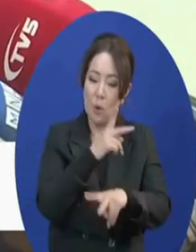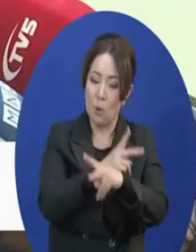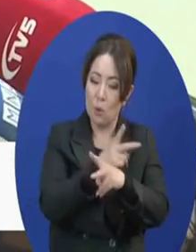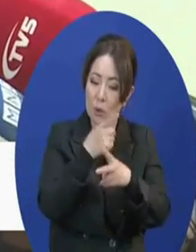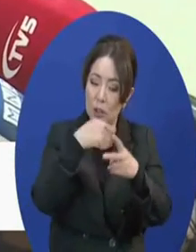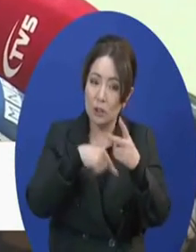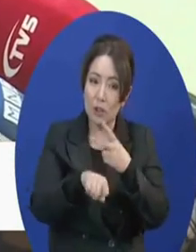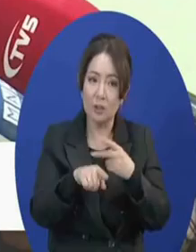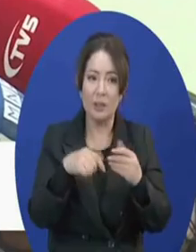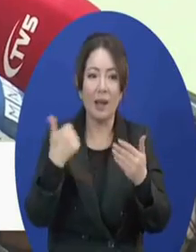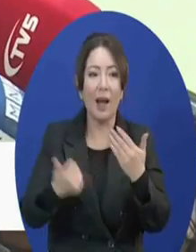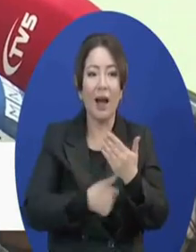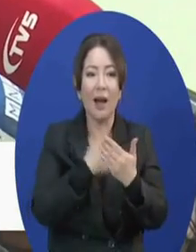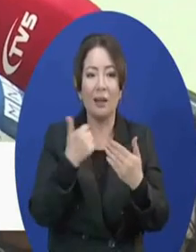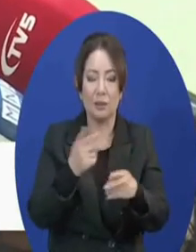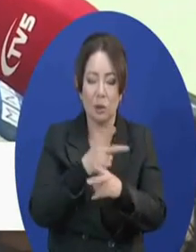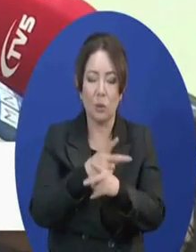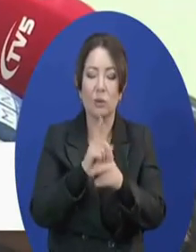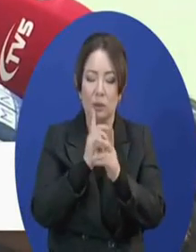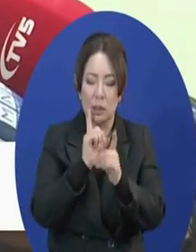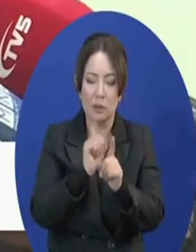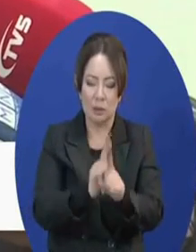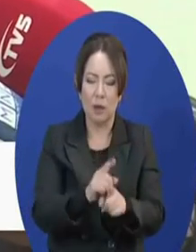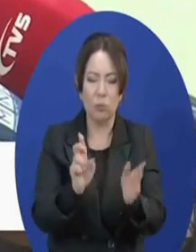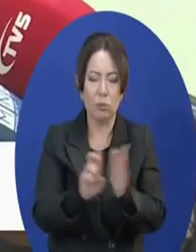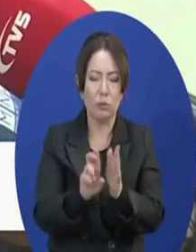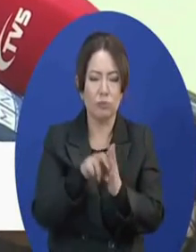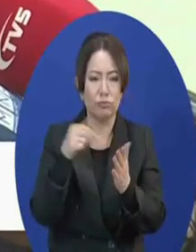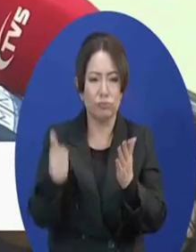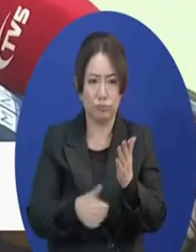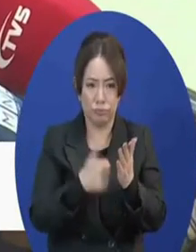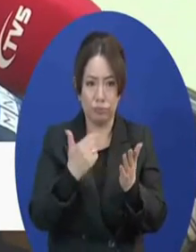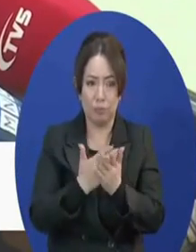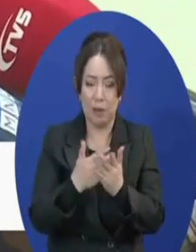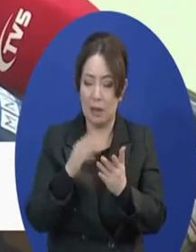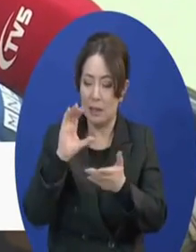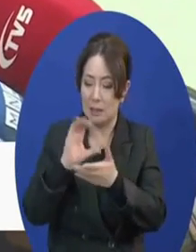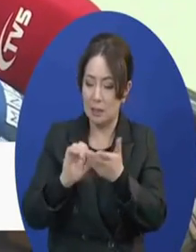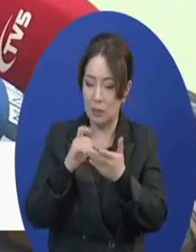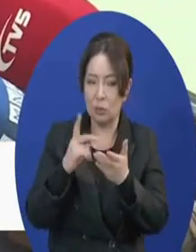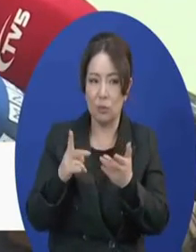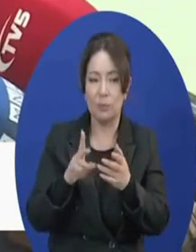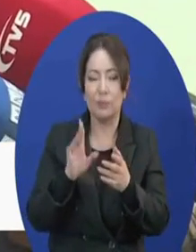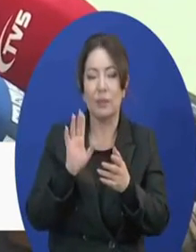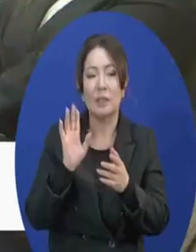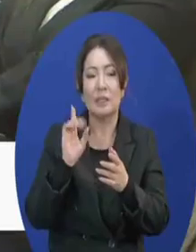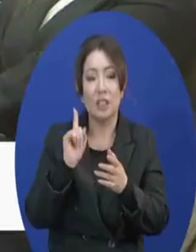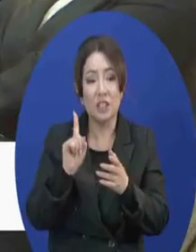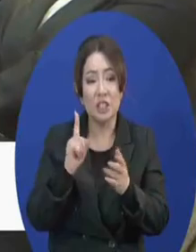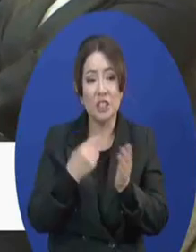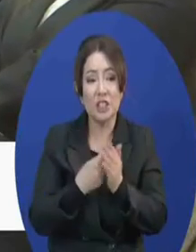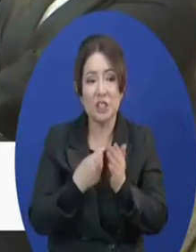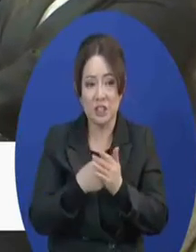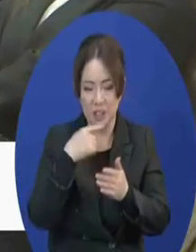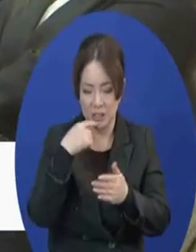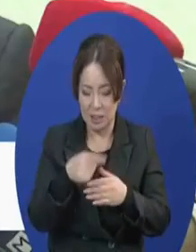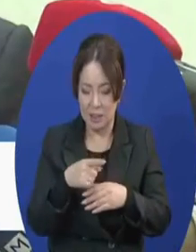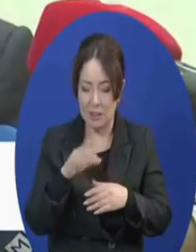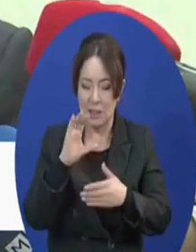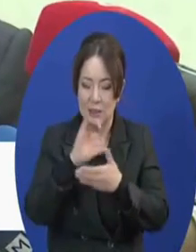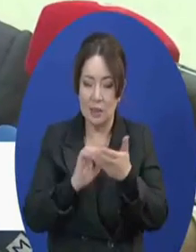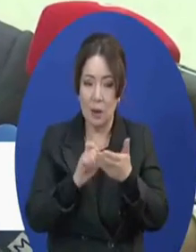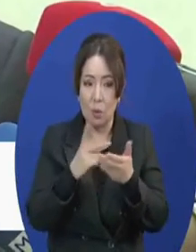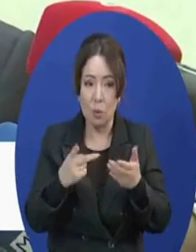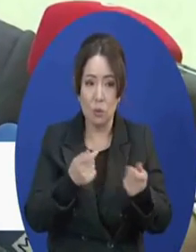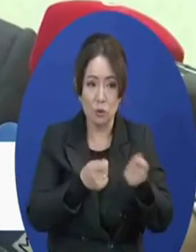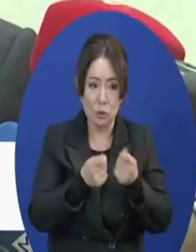зүйн хэмжээнд бол хангалттай хууль эрх зүй бол байгаа. Тийм учраас одоо санхүүгийн одоо би зөвхөн нэг жишээ хэлье. Тэр санхүүгийн